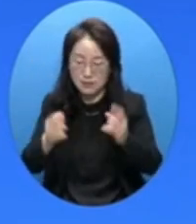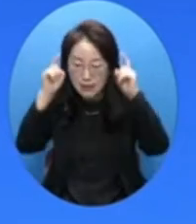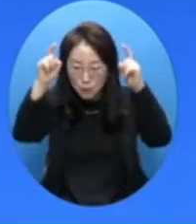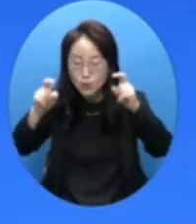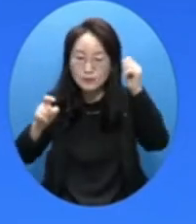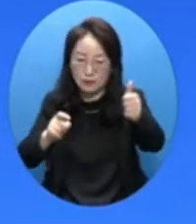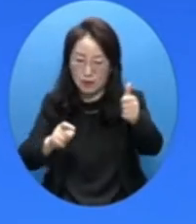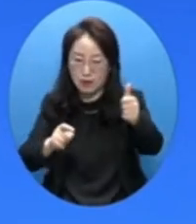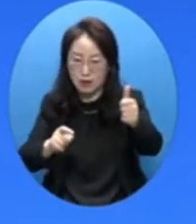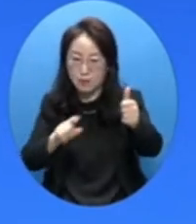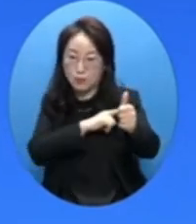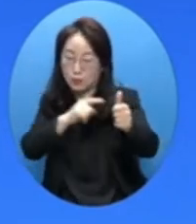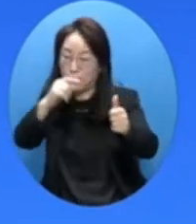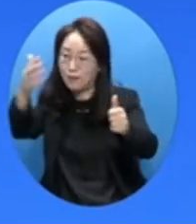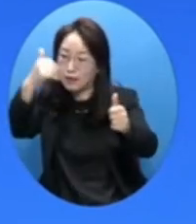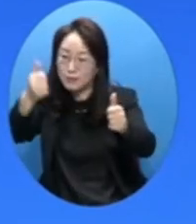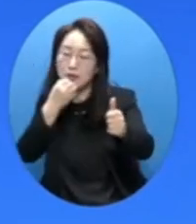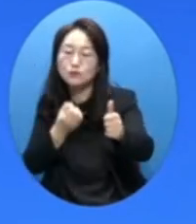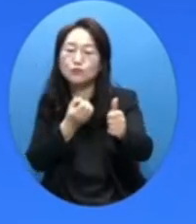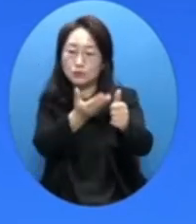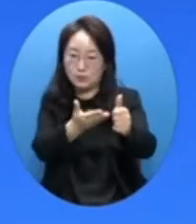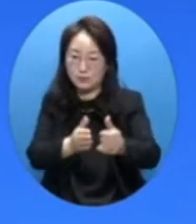먼저 전해졌습니다